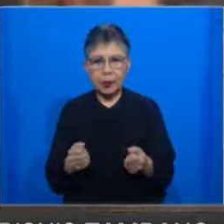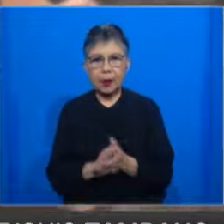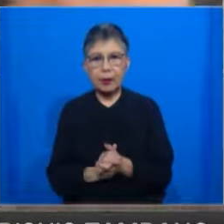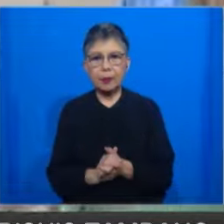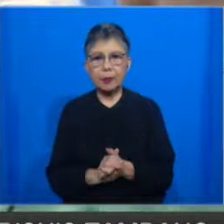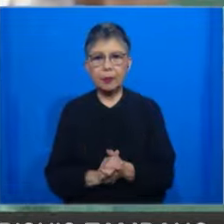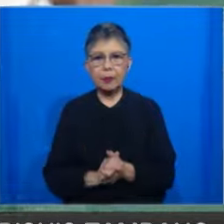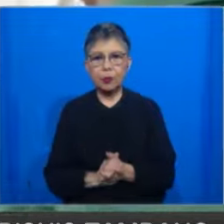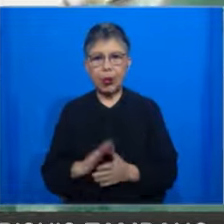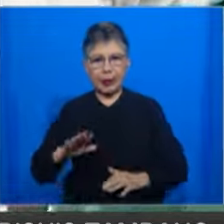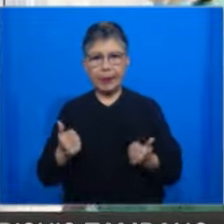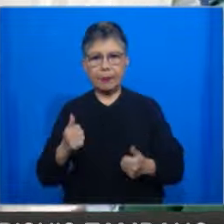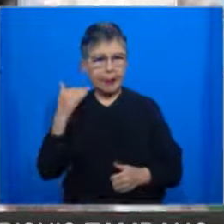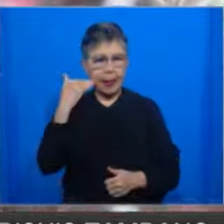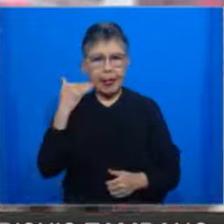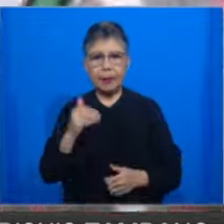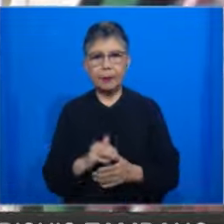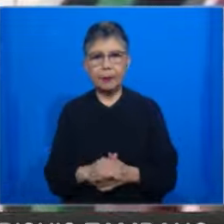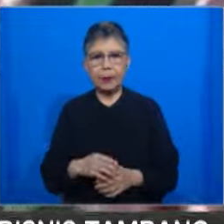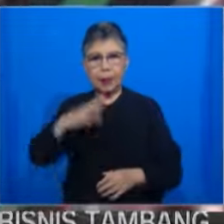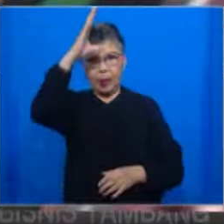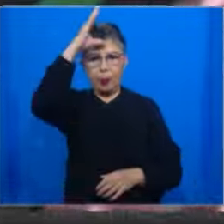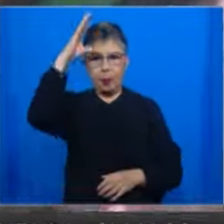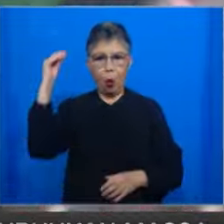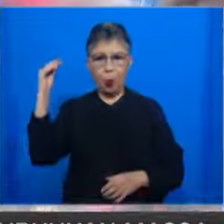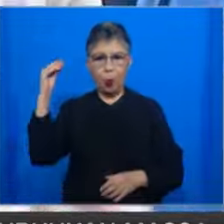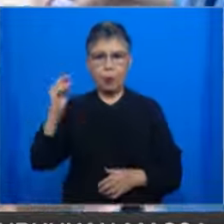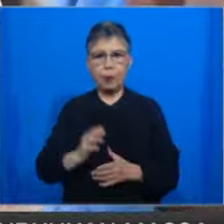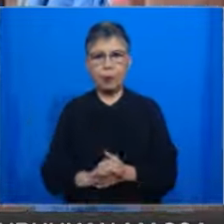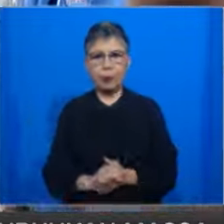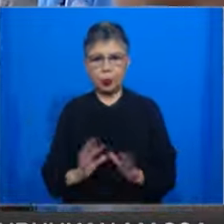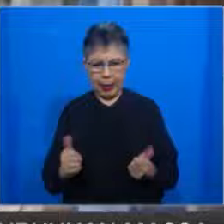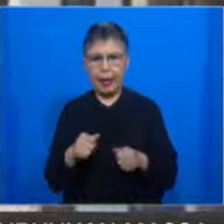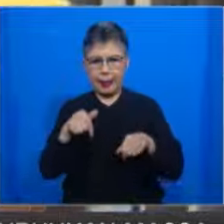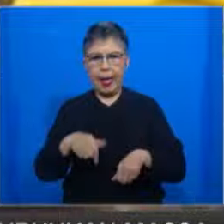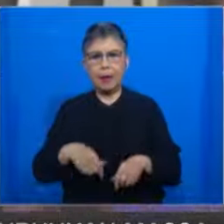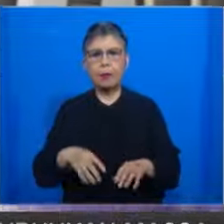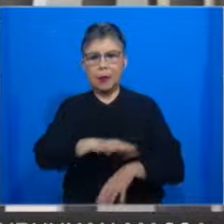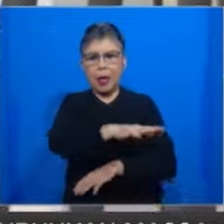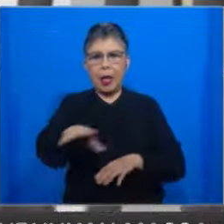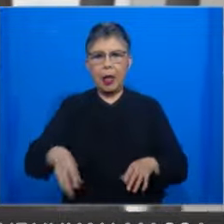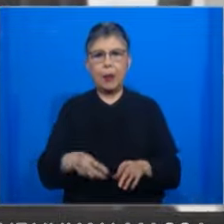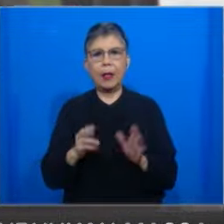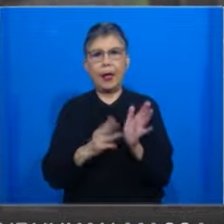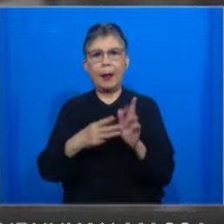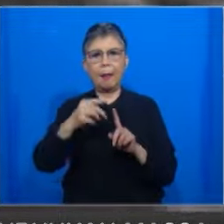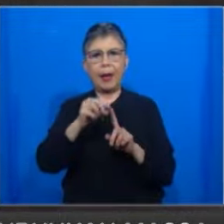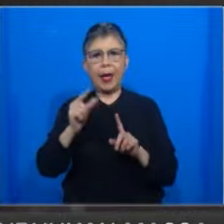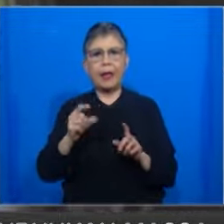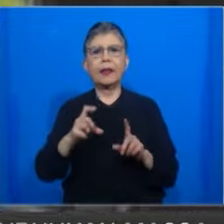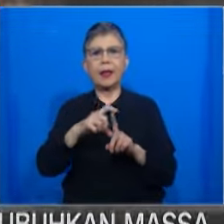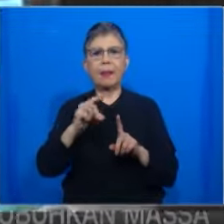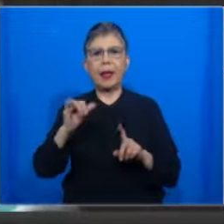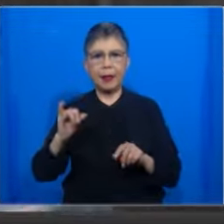yang disiapsiagakan milik Brimob yang sudah tersedia di dalam halaman utama gedung DPR MPR